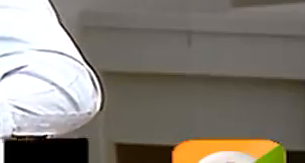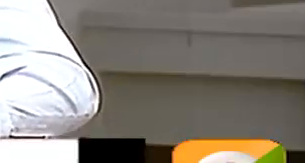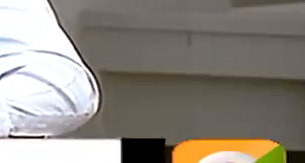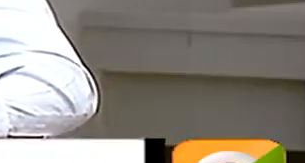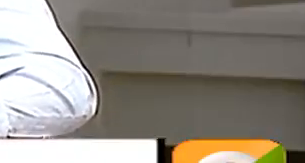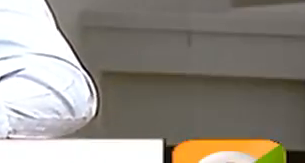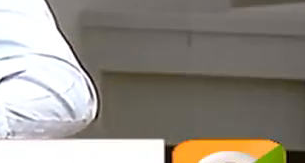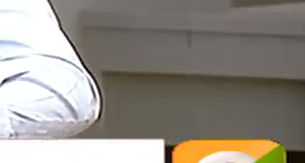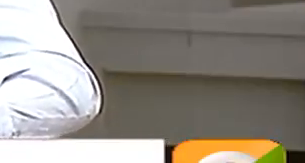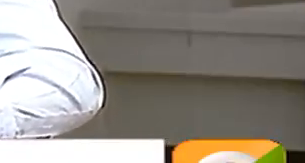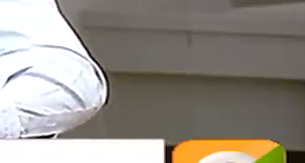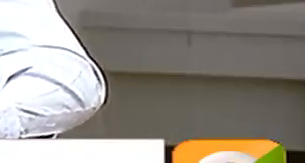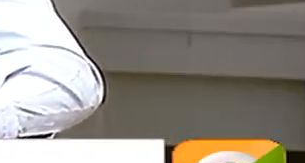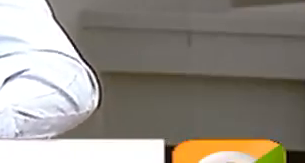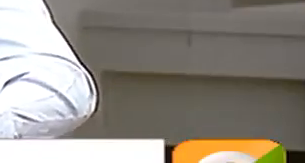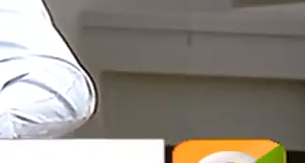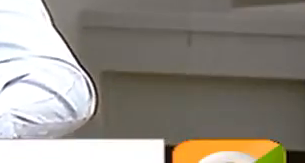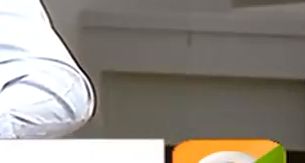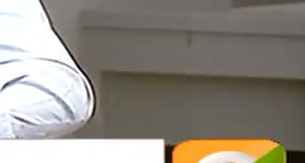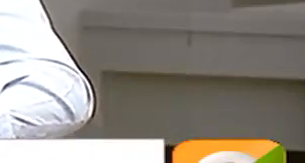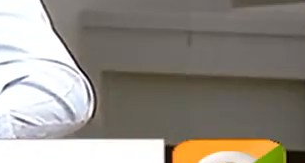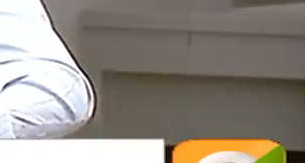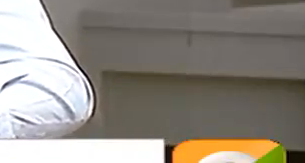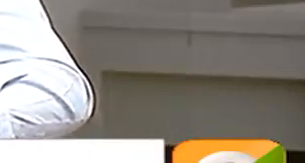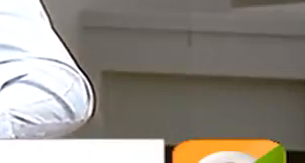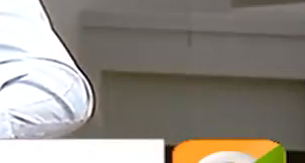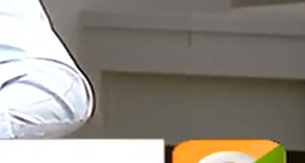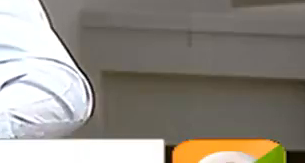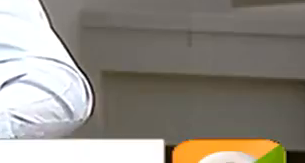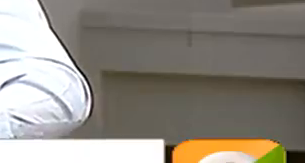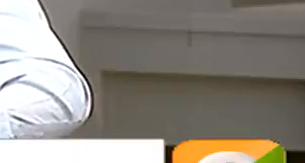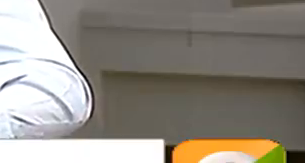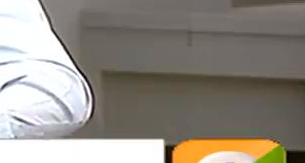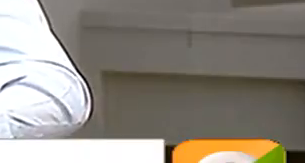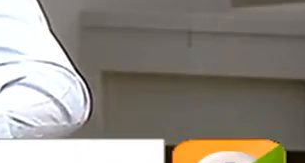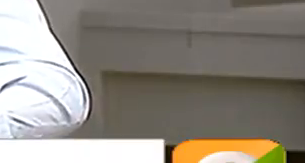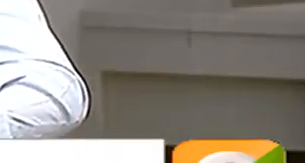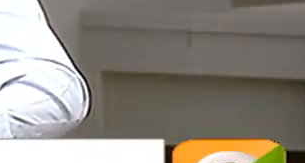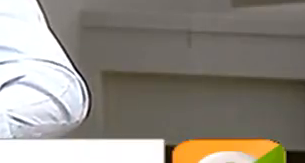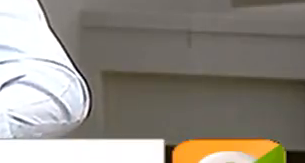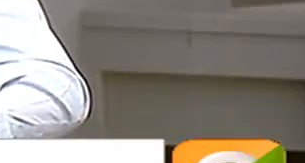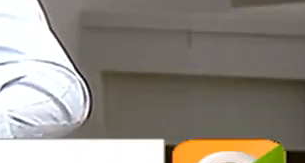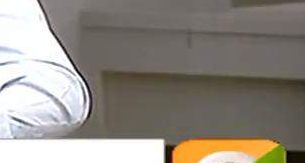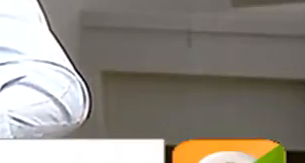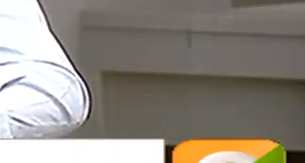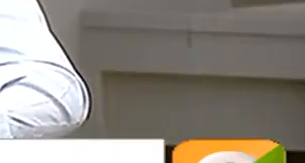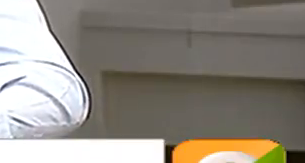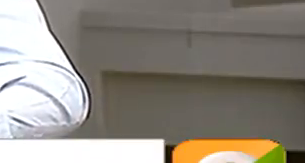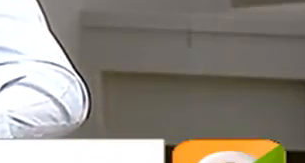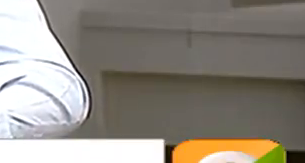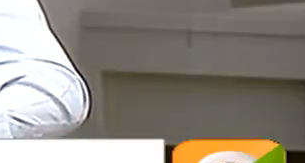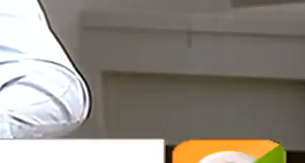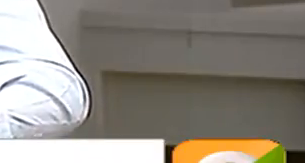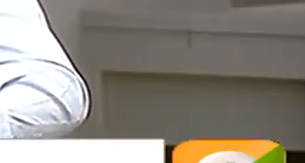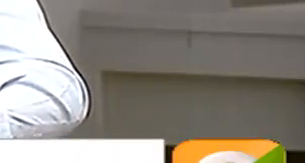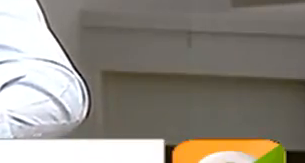Kiongozi wana Kenya Martha Karua amerai wa Kenya kutowachagua viongozi wafisadi kwenye uchaguzi mkuu ujao. Karua akiwataka wa